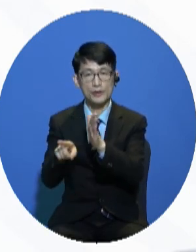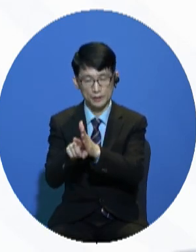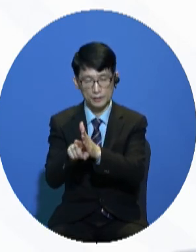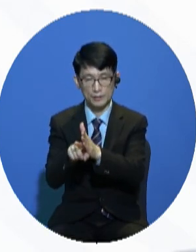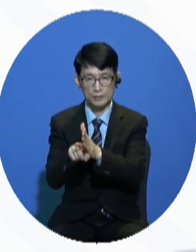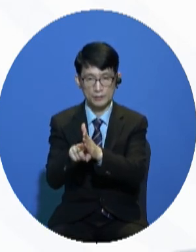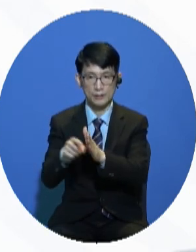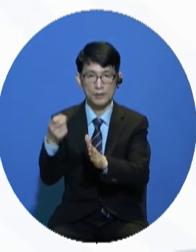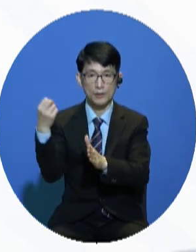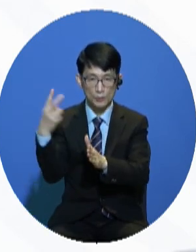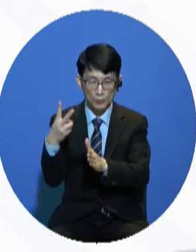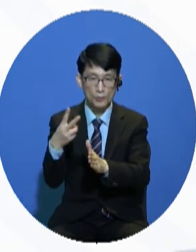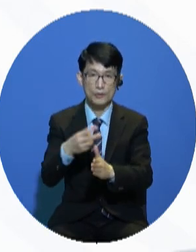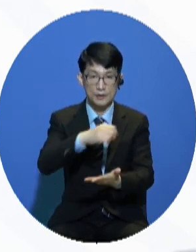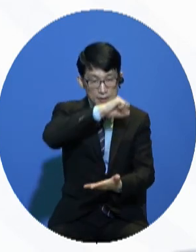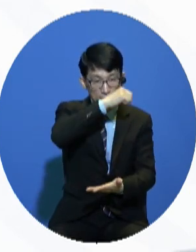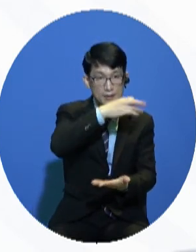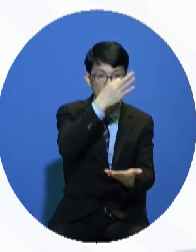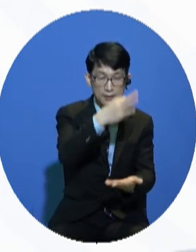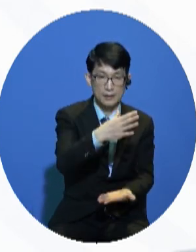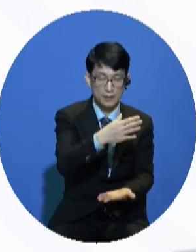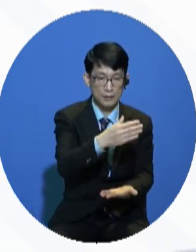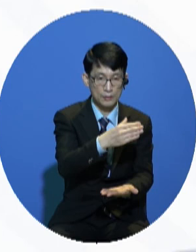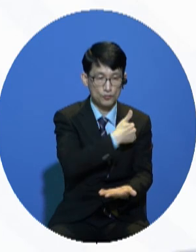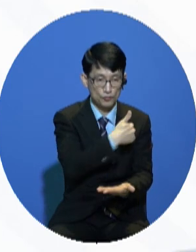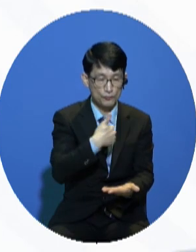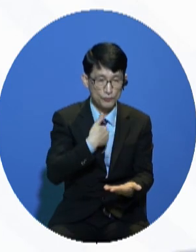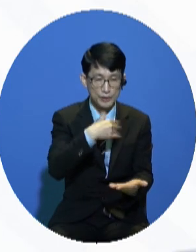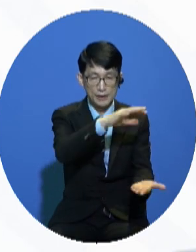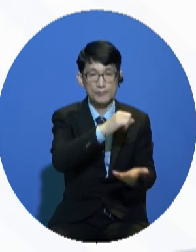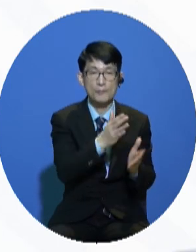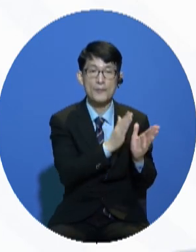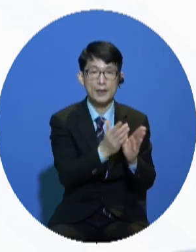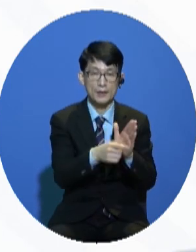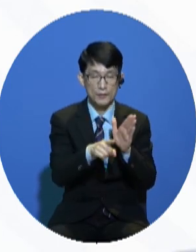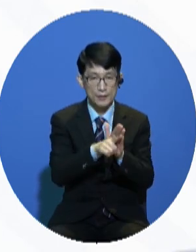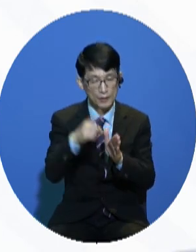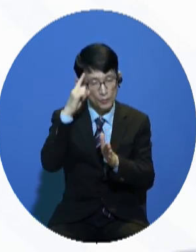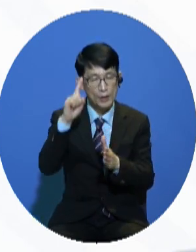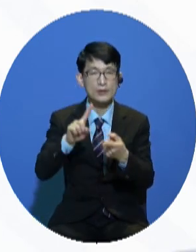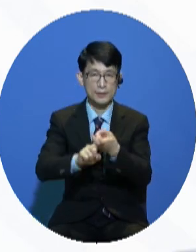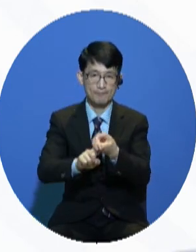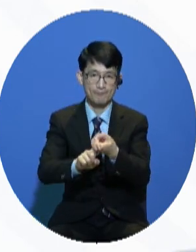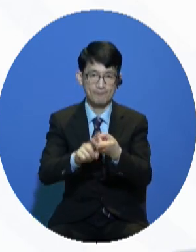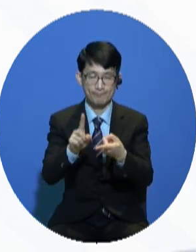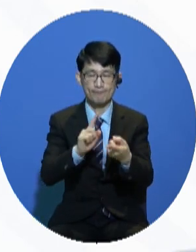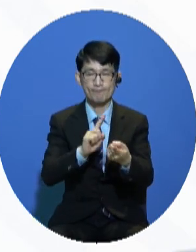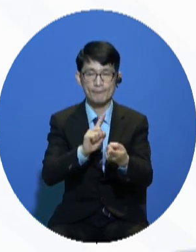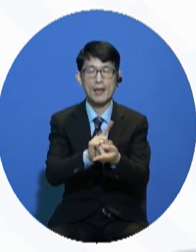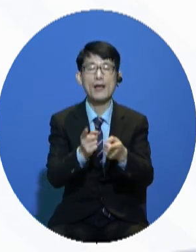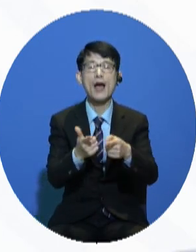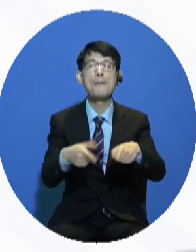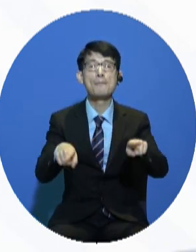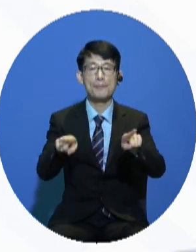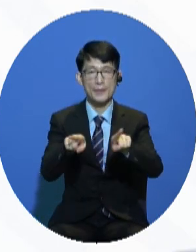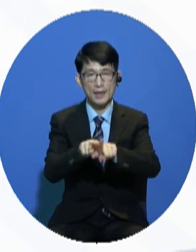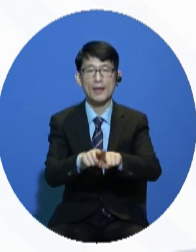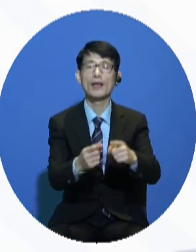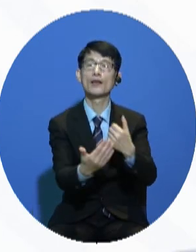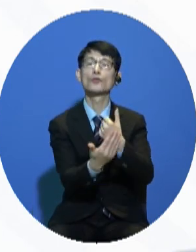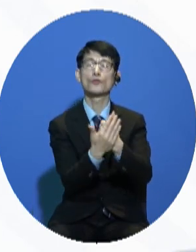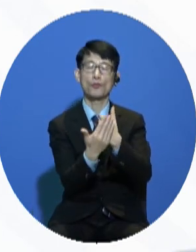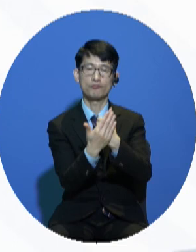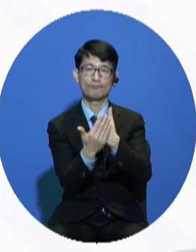근거가 마련된 그런 장애인 권리 보장법 제정을 위해서 관심을 가지고 함께 대응해 주셨으면